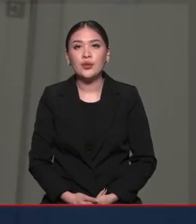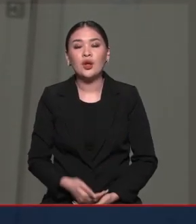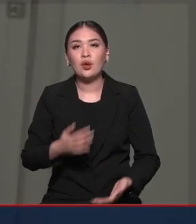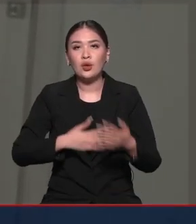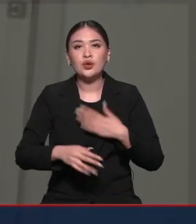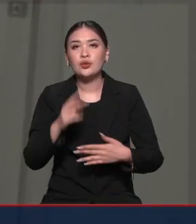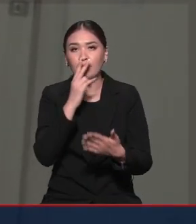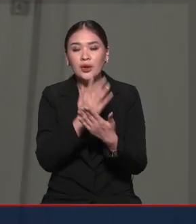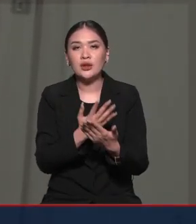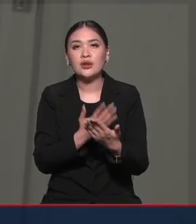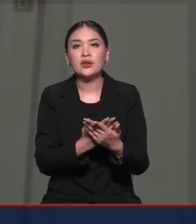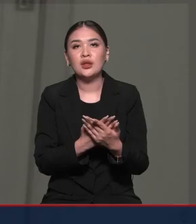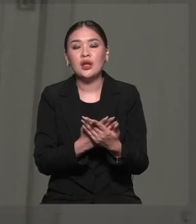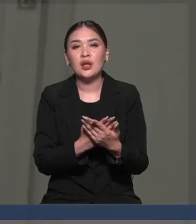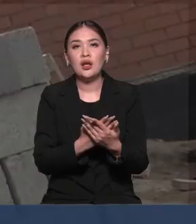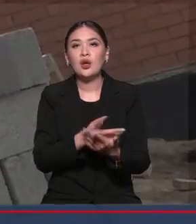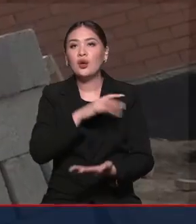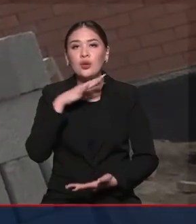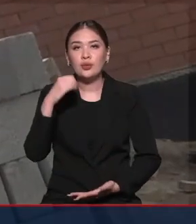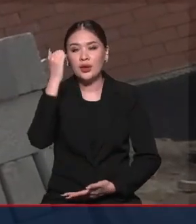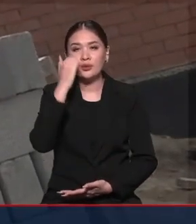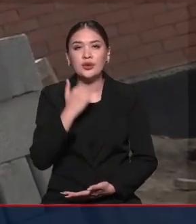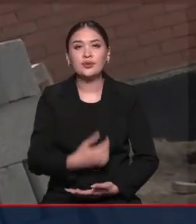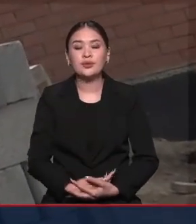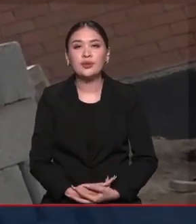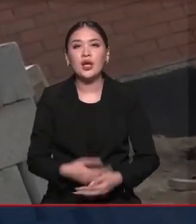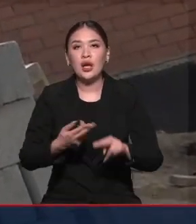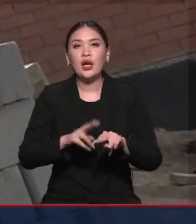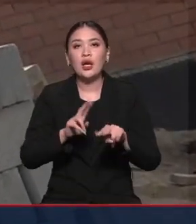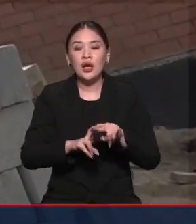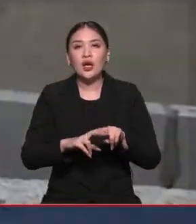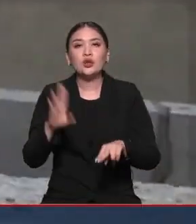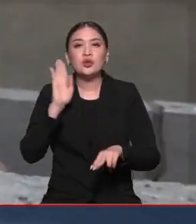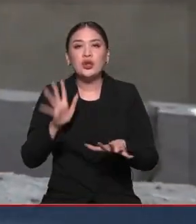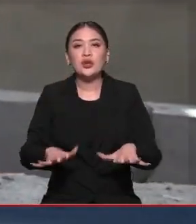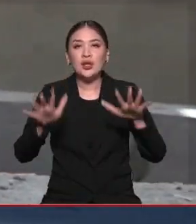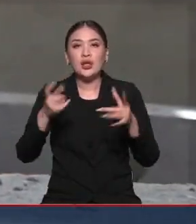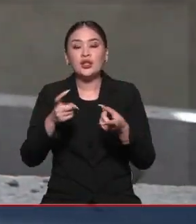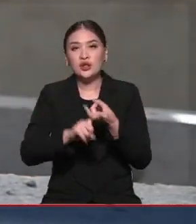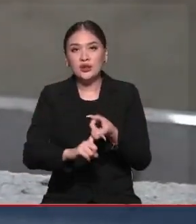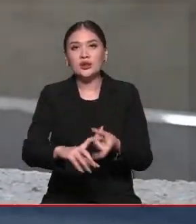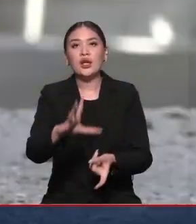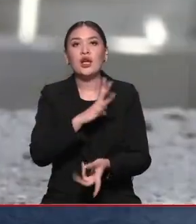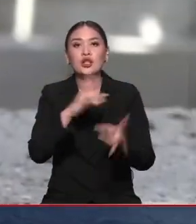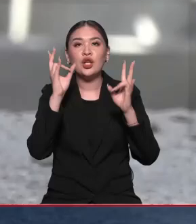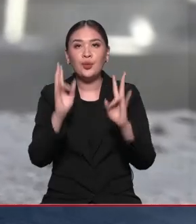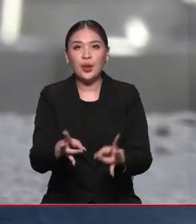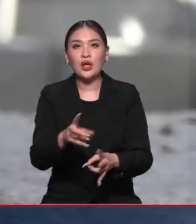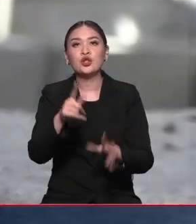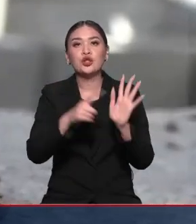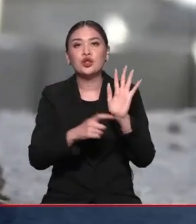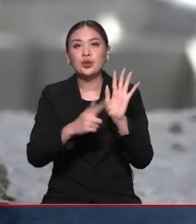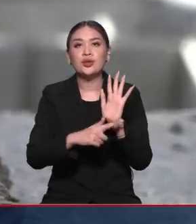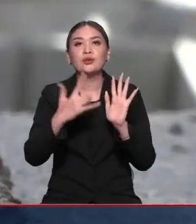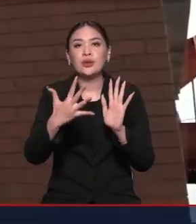қуанышымызды да бөлісіп жатыр, бәріне көп көп рахмет. Айта кетейік, аймақта су тасқыны салдарынан зардап шеккендер үшін бас аяғы 775